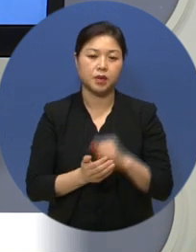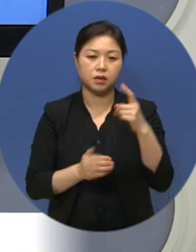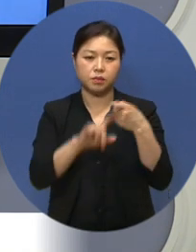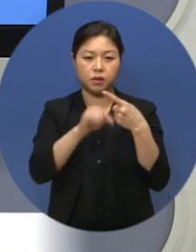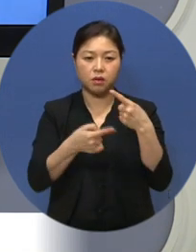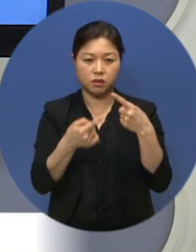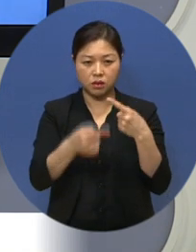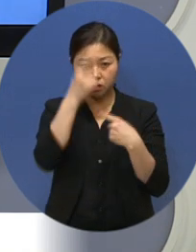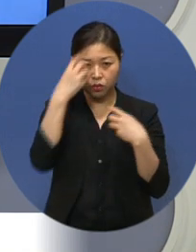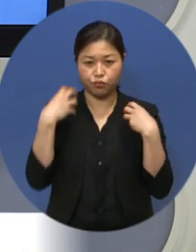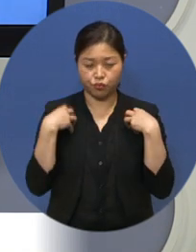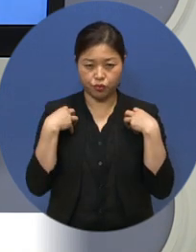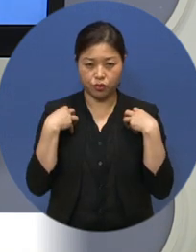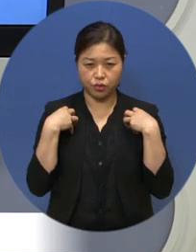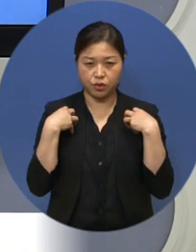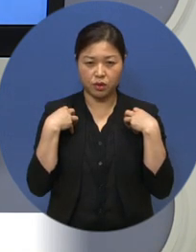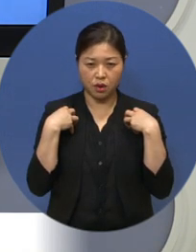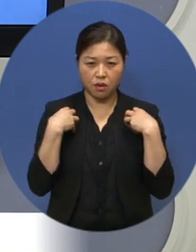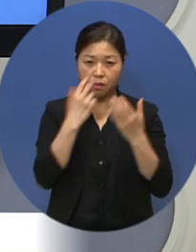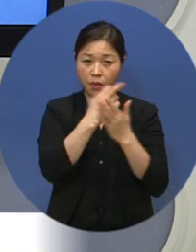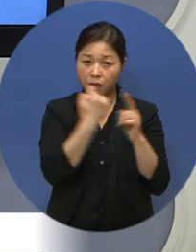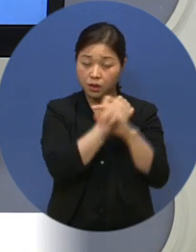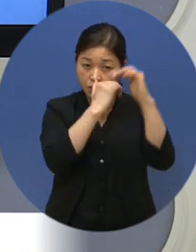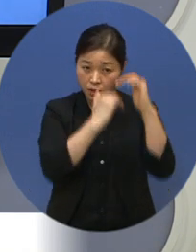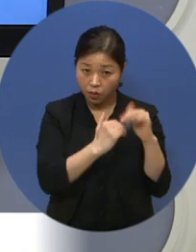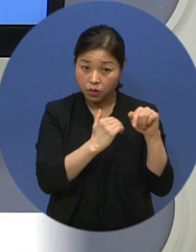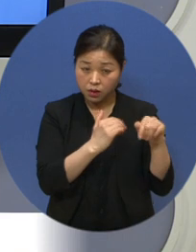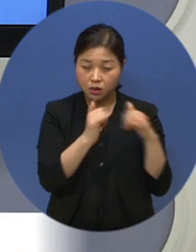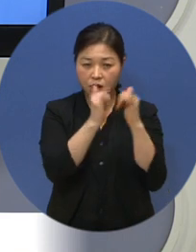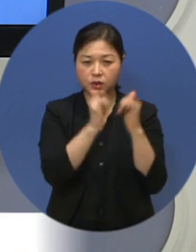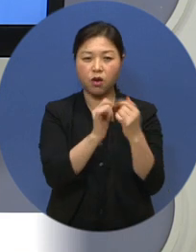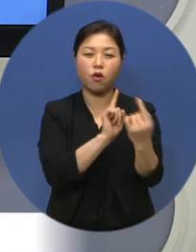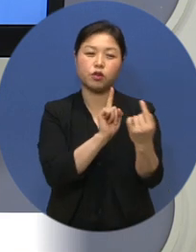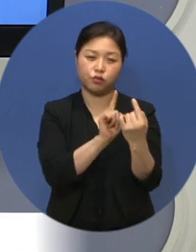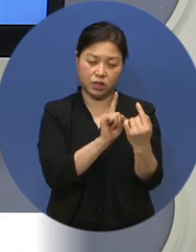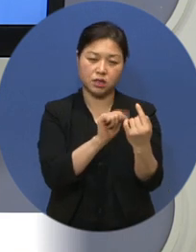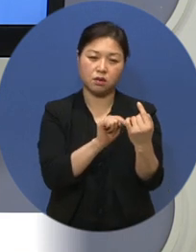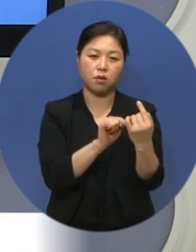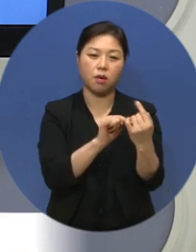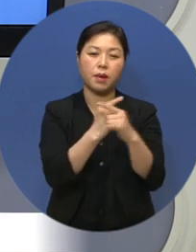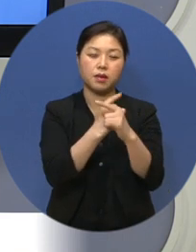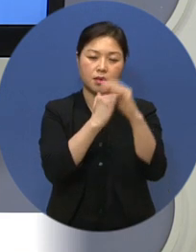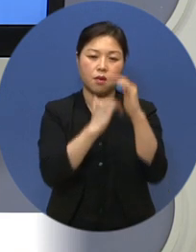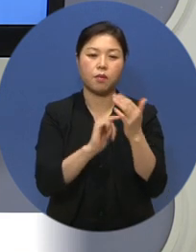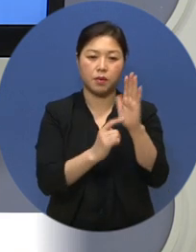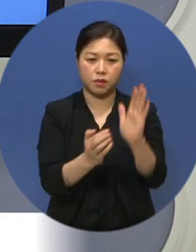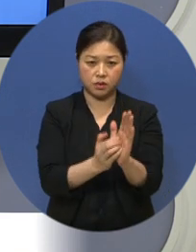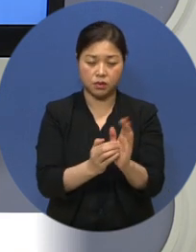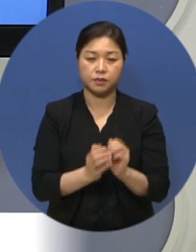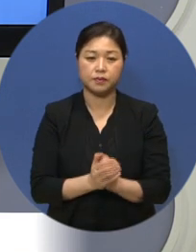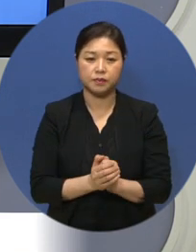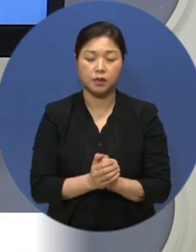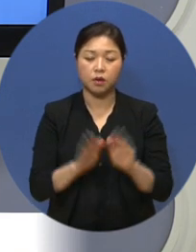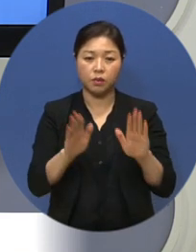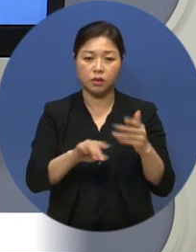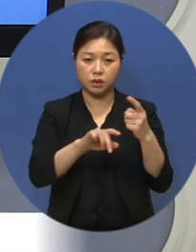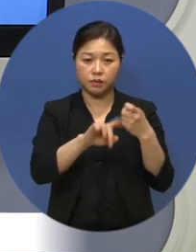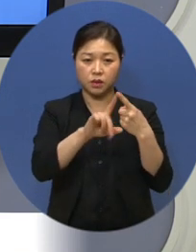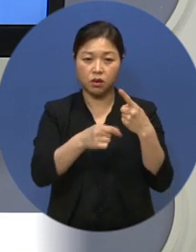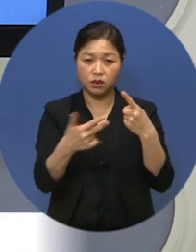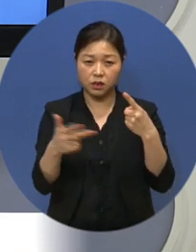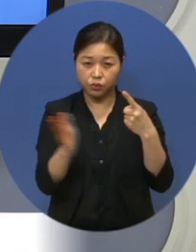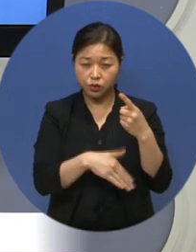정부는 이 같은 내용이 담긴 사회적 거리두기 개편 방안 을 발표했는데요 이번 개편안은 오는 7일 부터